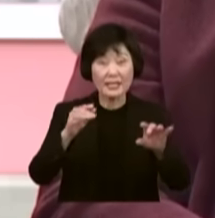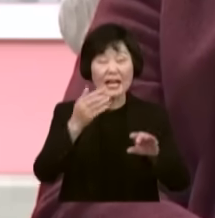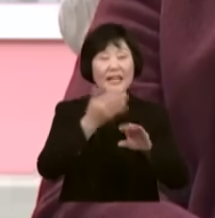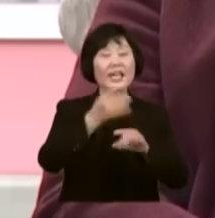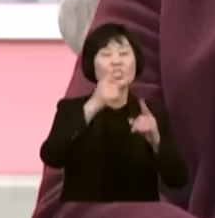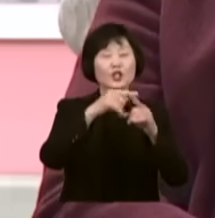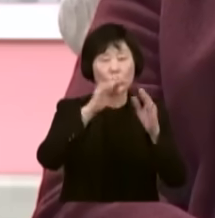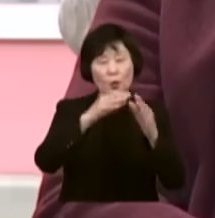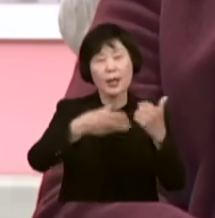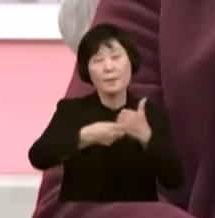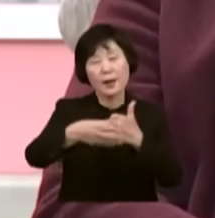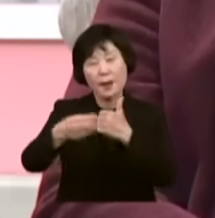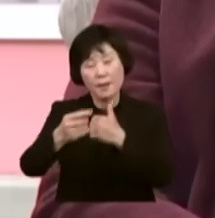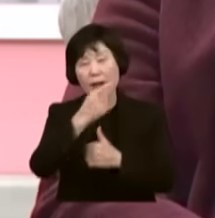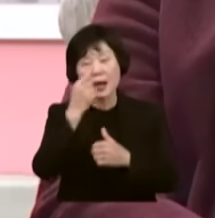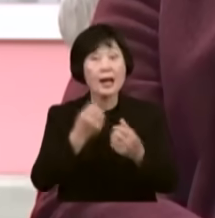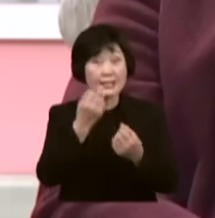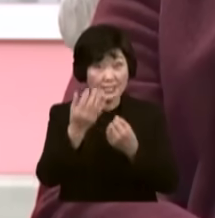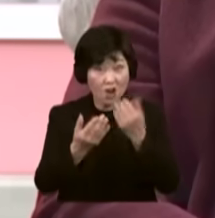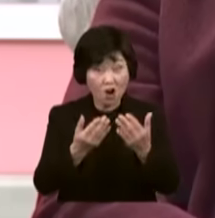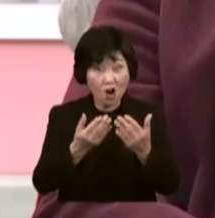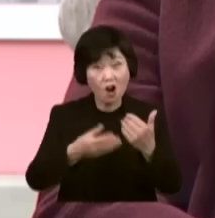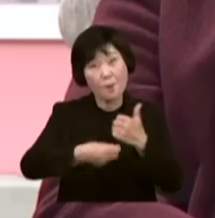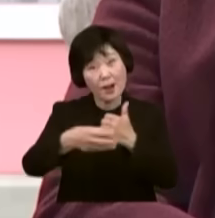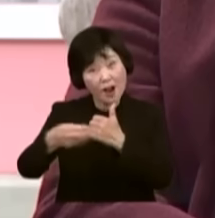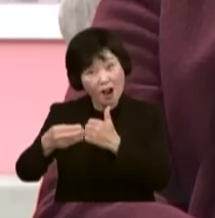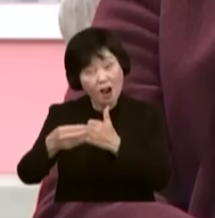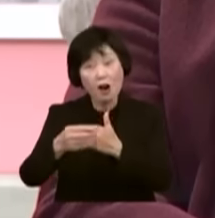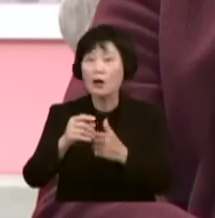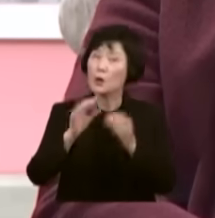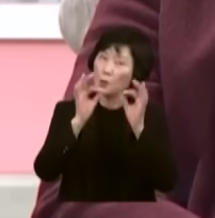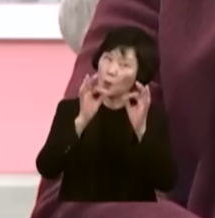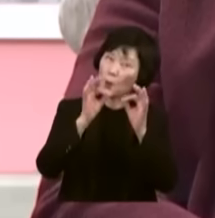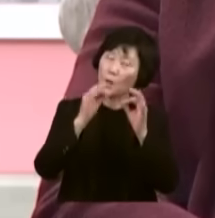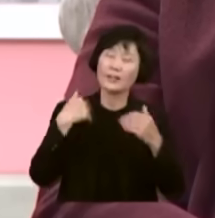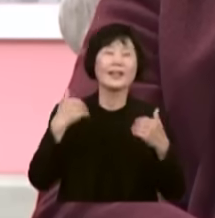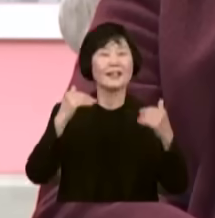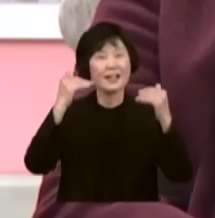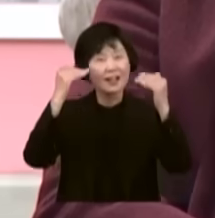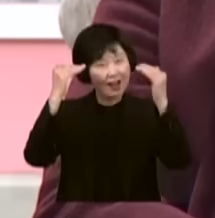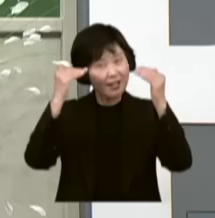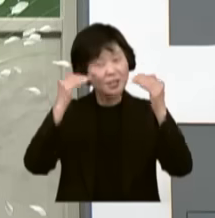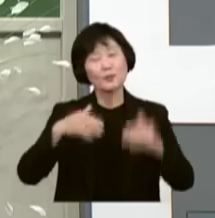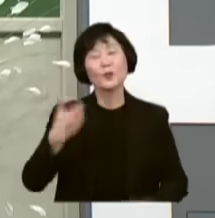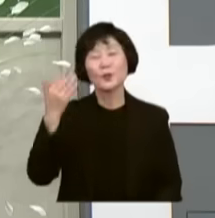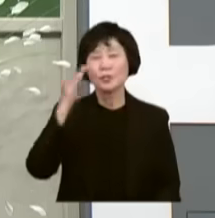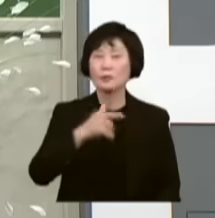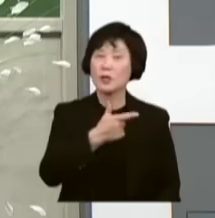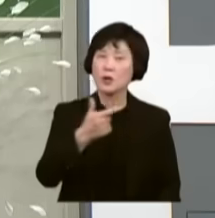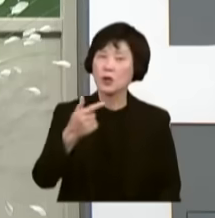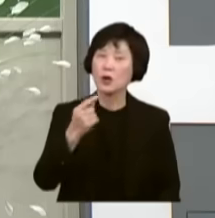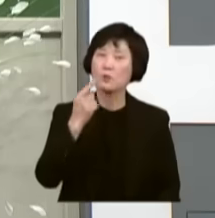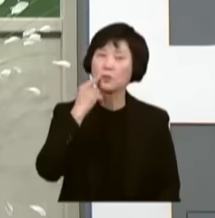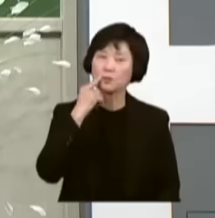이제 간증을 많이 다니시거든요. 네. 그걸 보면서 자라서 그런지 너무 부러웠어요. 하나님의 말씀을 전하는 게 예, 예. 나도 꼭